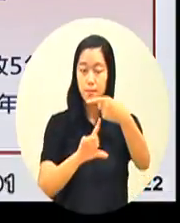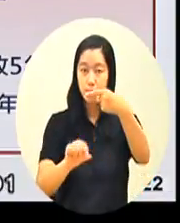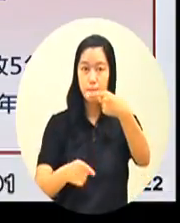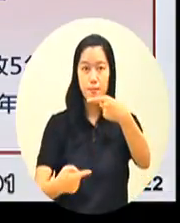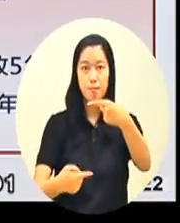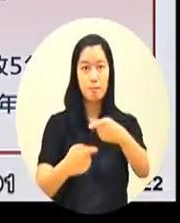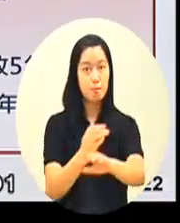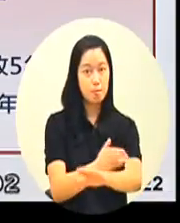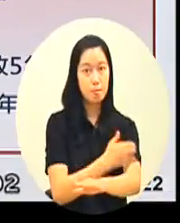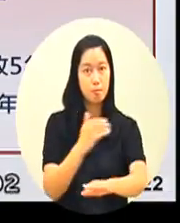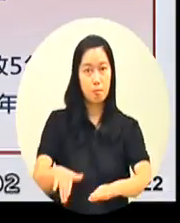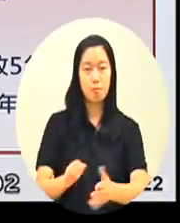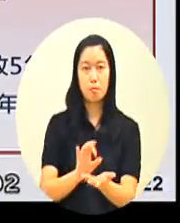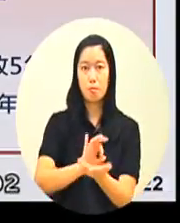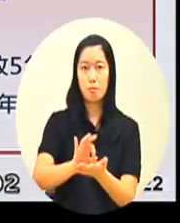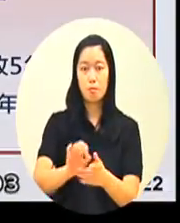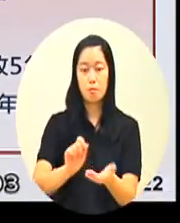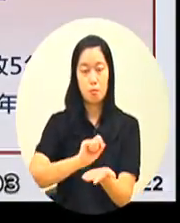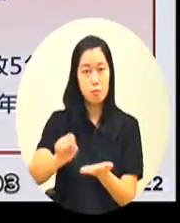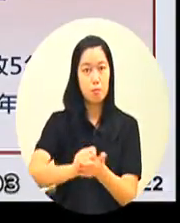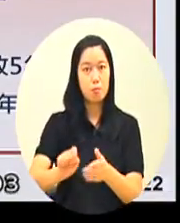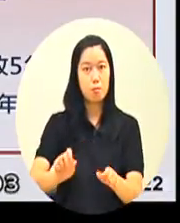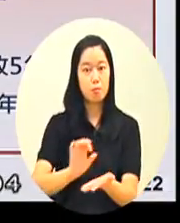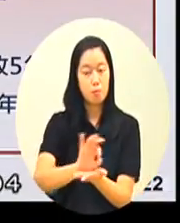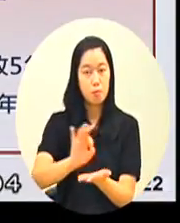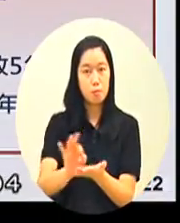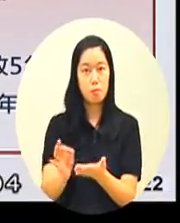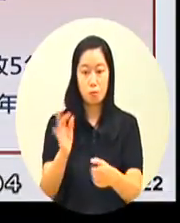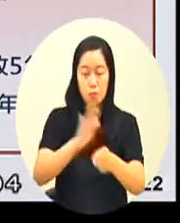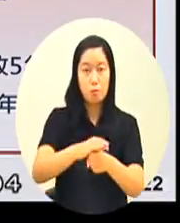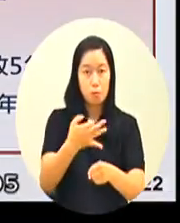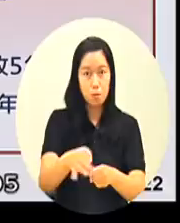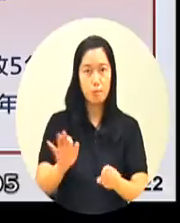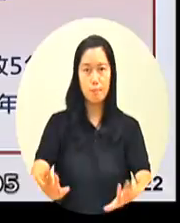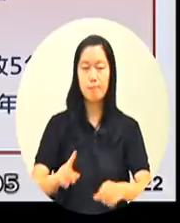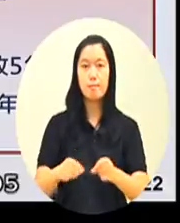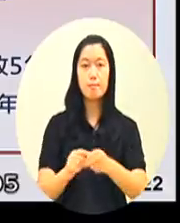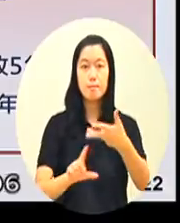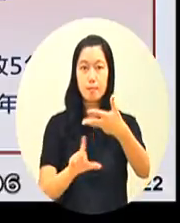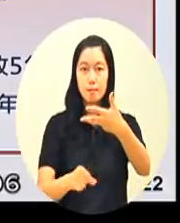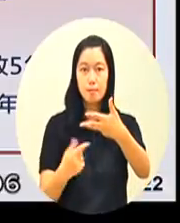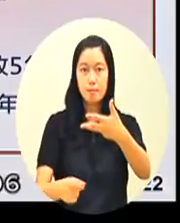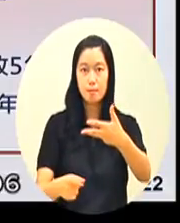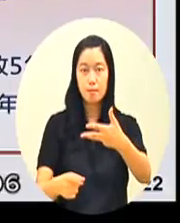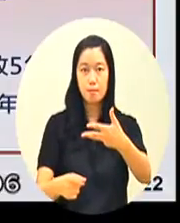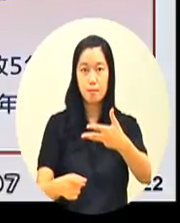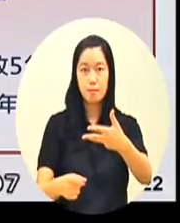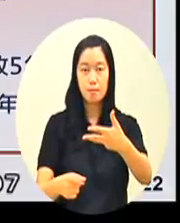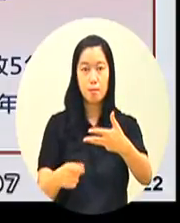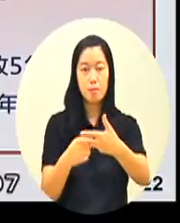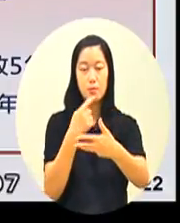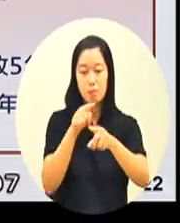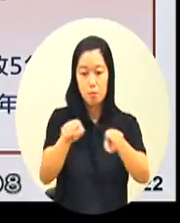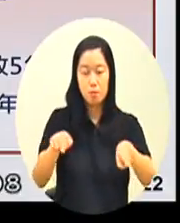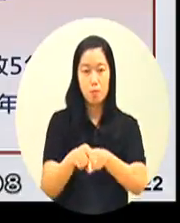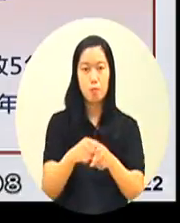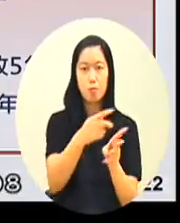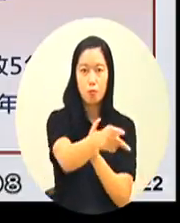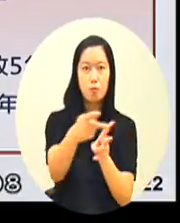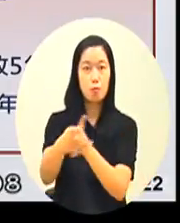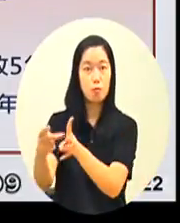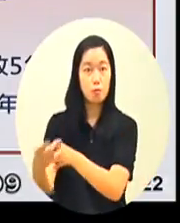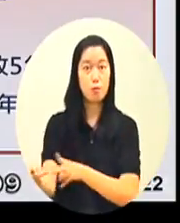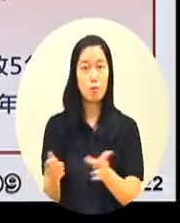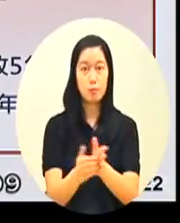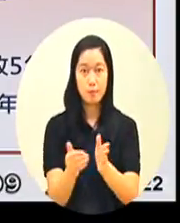开征使用补偿金。那在今年的8月中，我们已经把开征的通知寄给